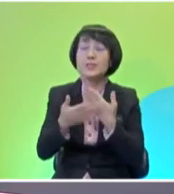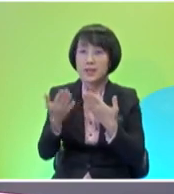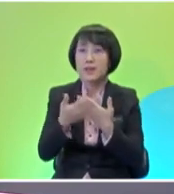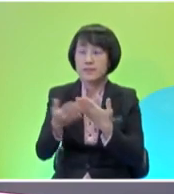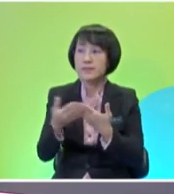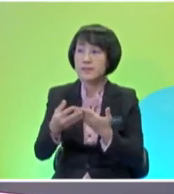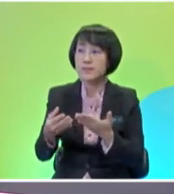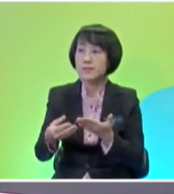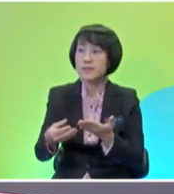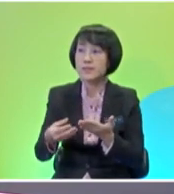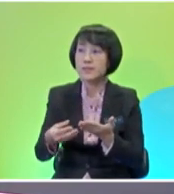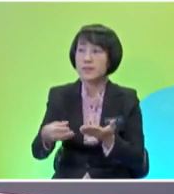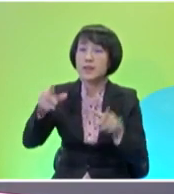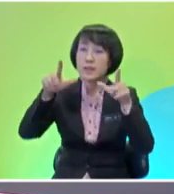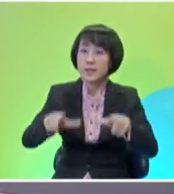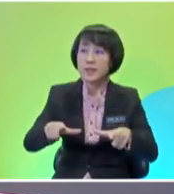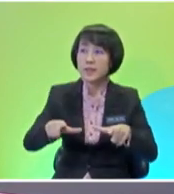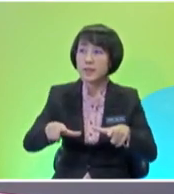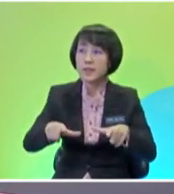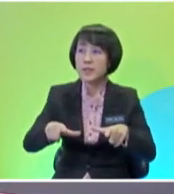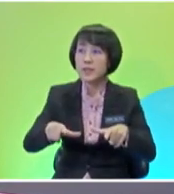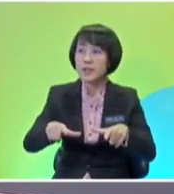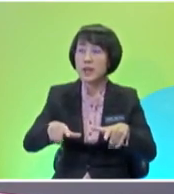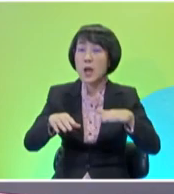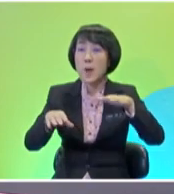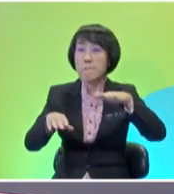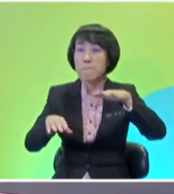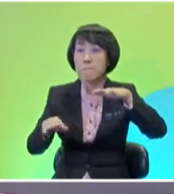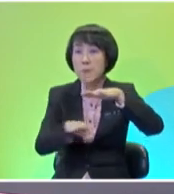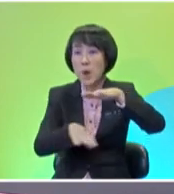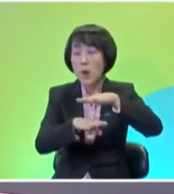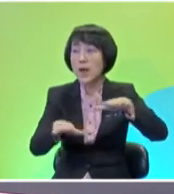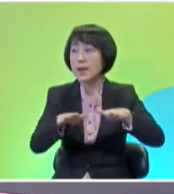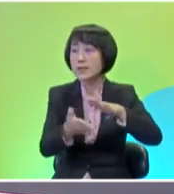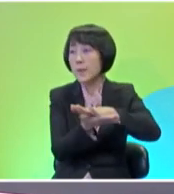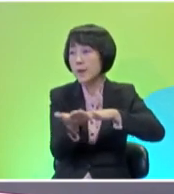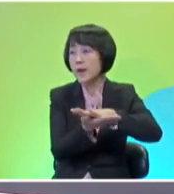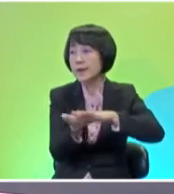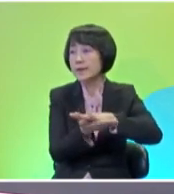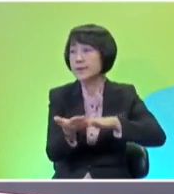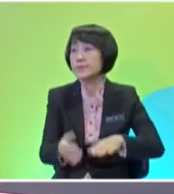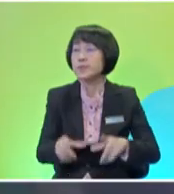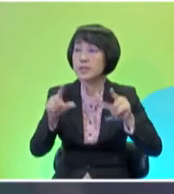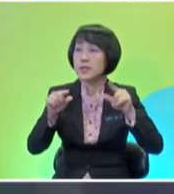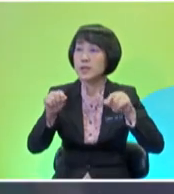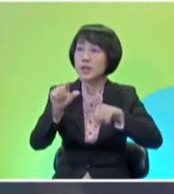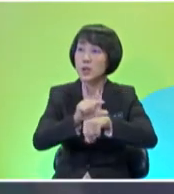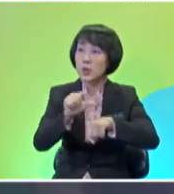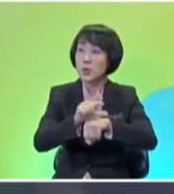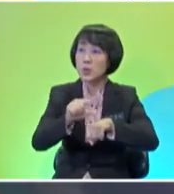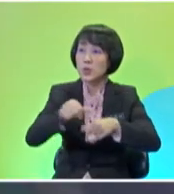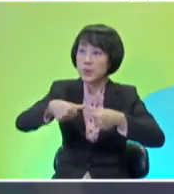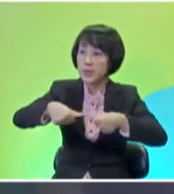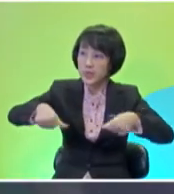Baik. So letak di bahagian bawah tapak. Kita nak letak menggunakan apa, cikgu? Okey, kita boleh lekatkan guna pita